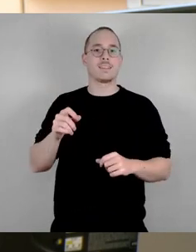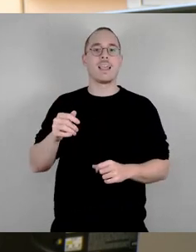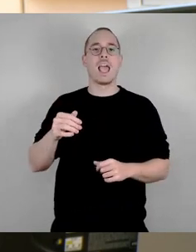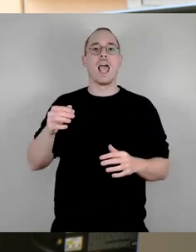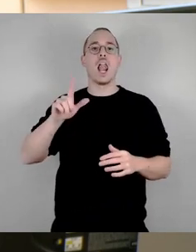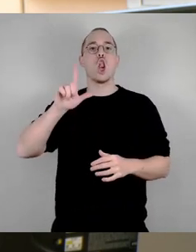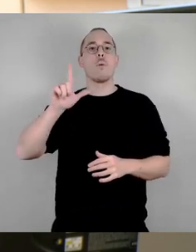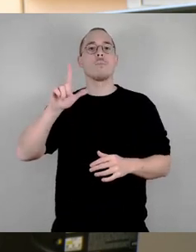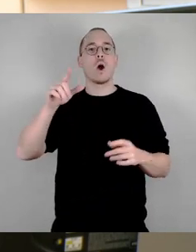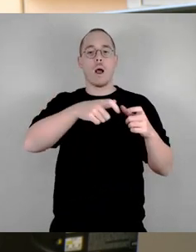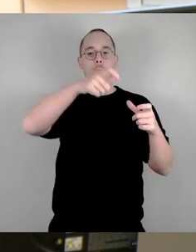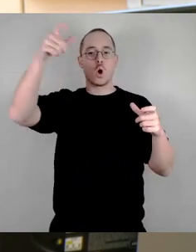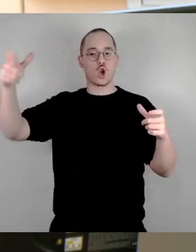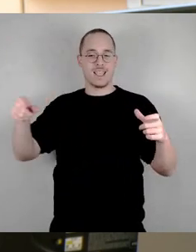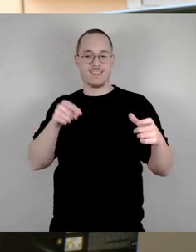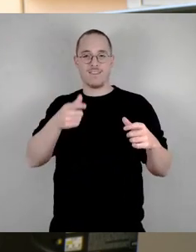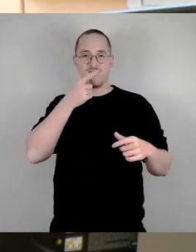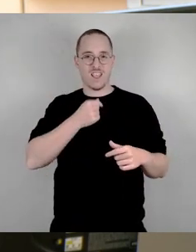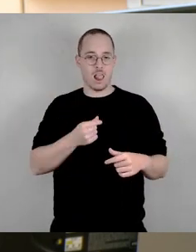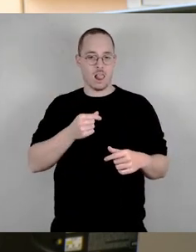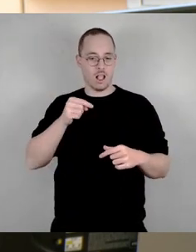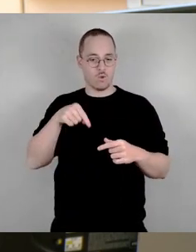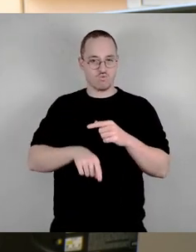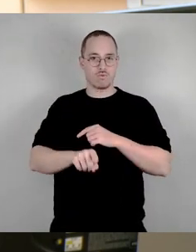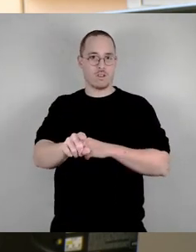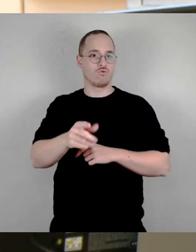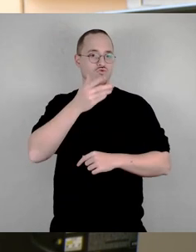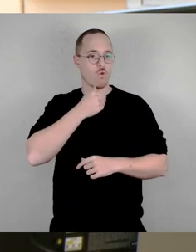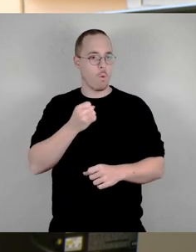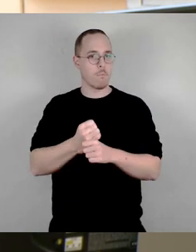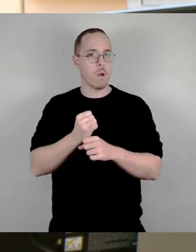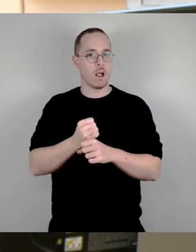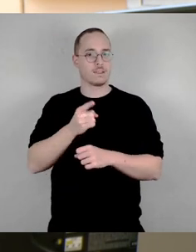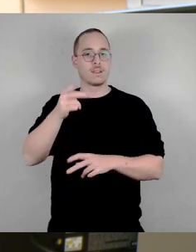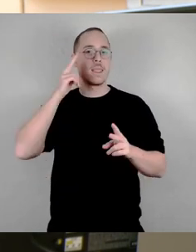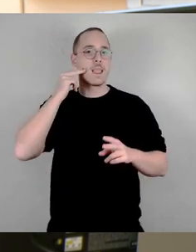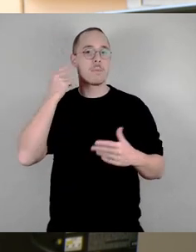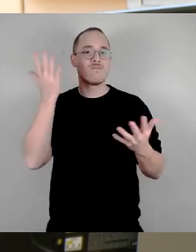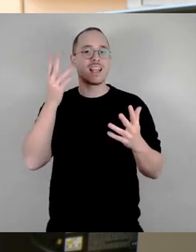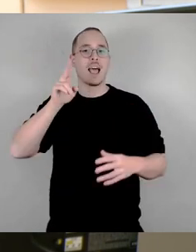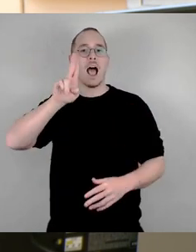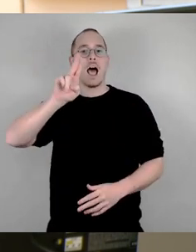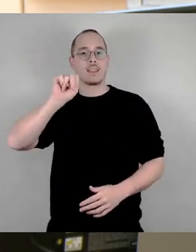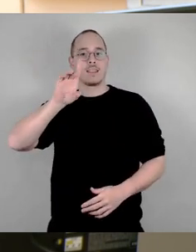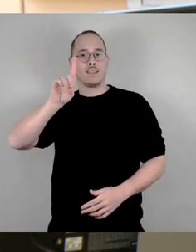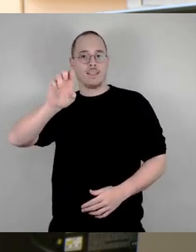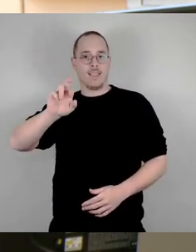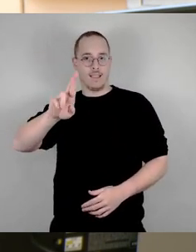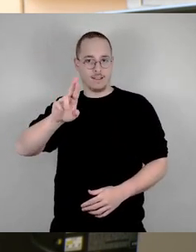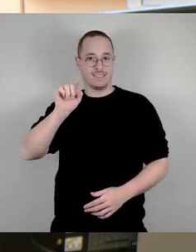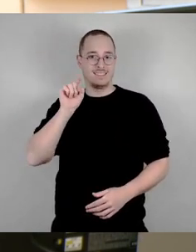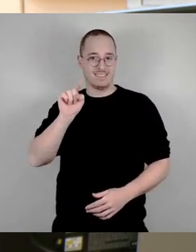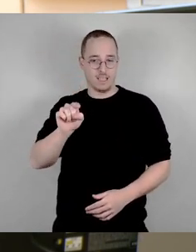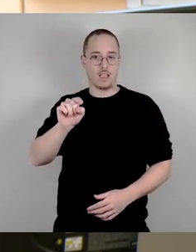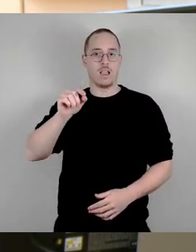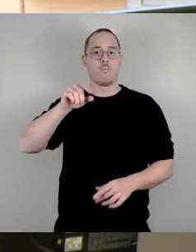Bridge Downtown. Ich finde einfach, dass das ein cooler Name ist und ich finde, dass die Jugendlichen oder vielleicht auch die Älteren, die dem